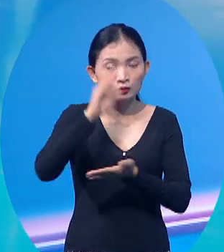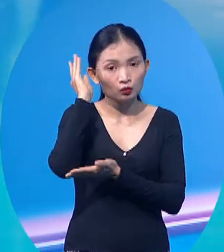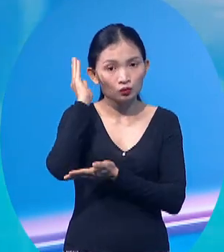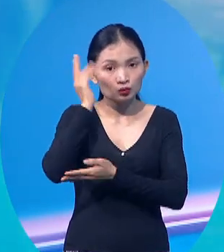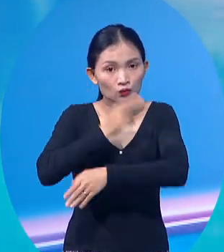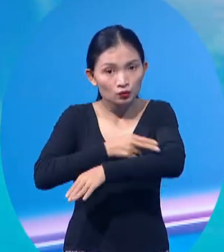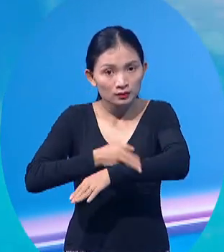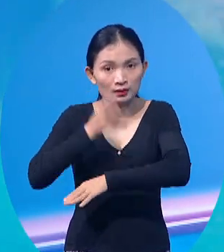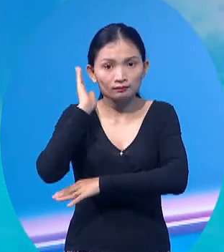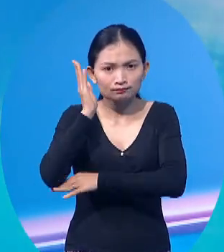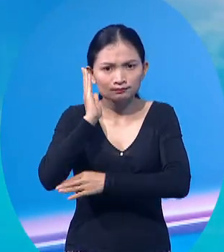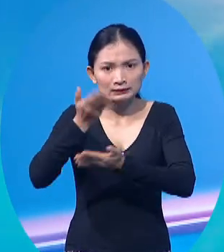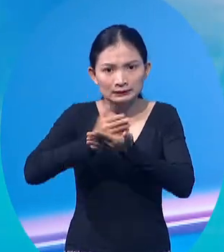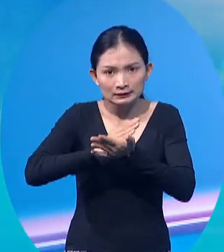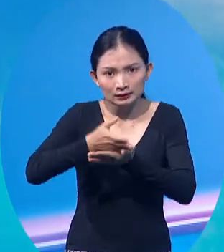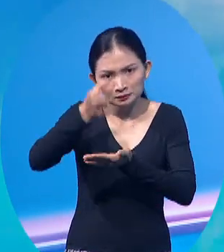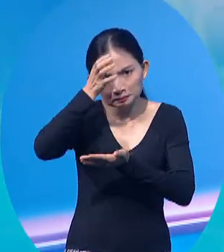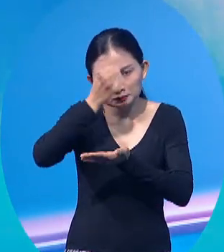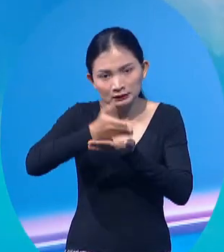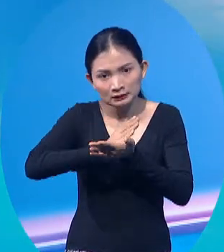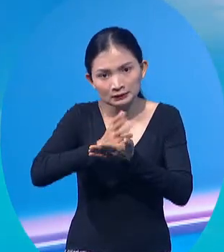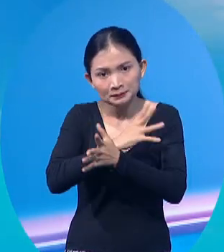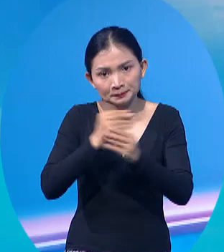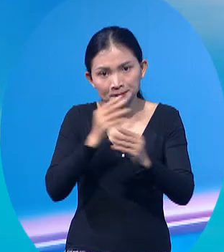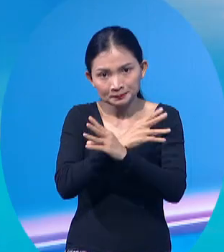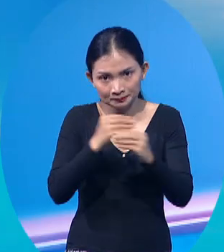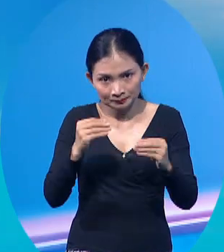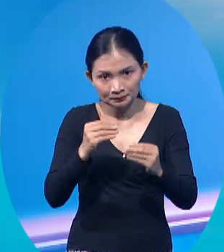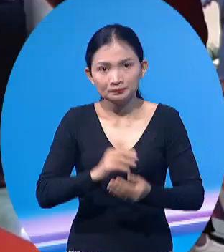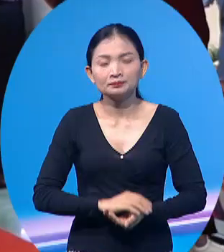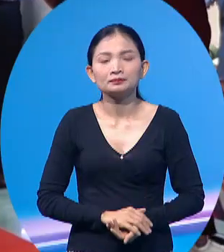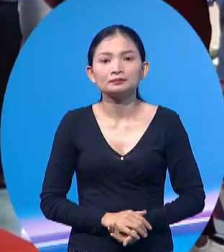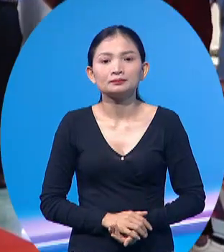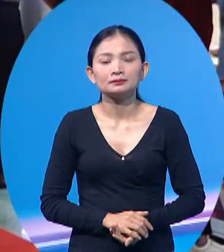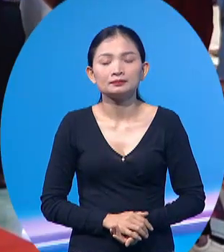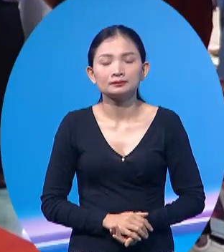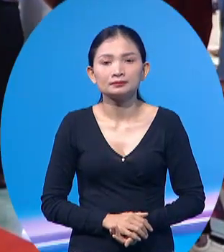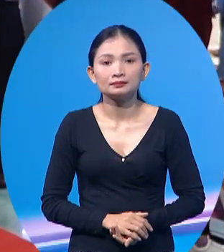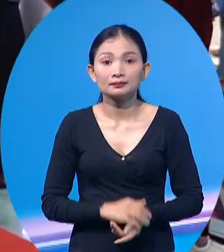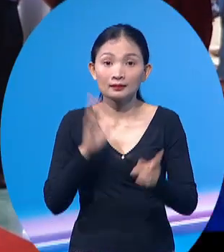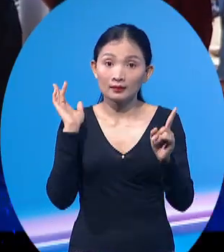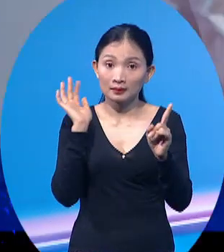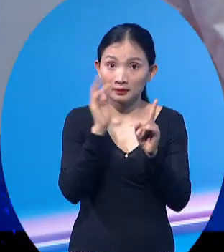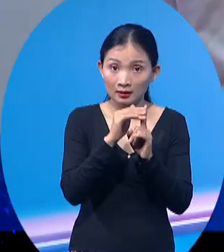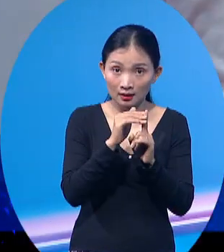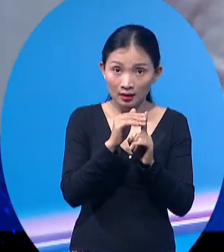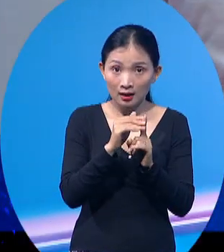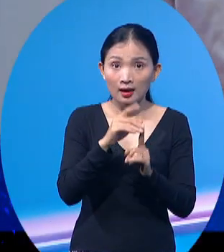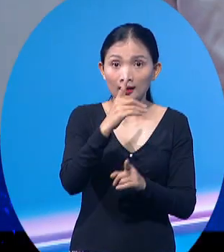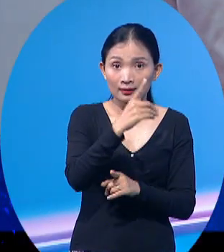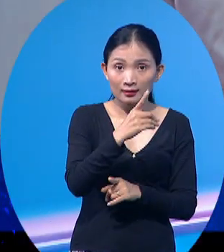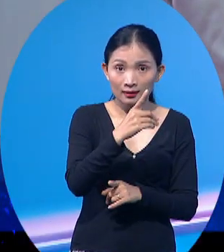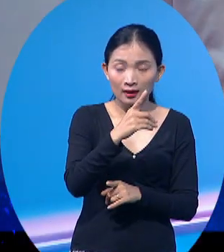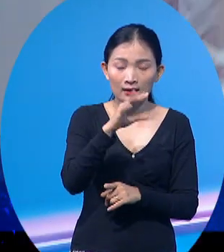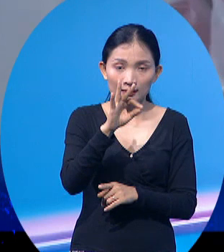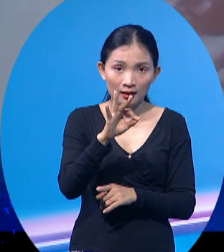thúc đẩy tăng năng suất và tiết kiệm chi phí trong ngành dệt may. Tham gia triển lãm, Data Color Việt Nam tiếp tục